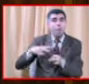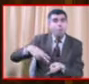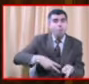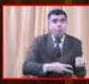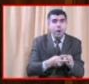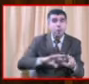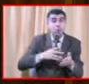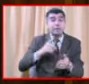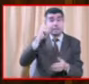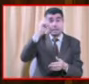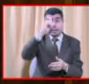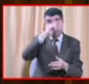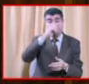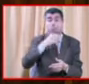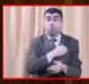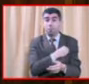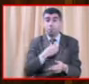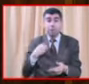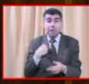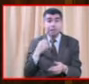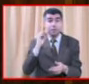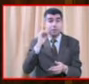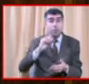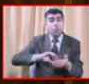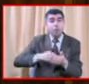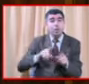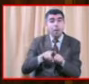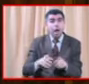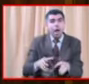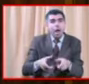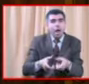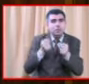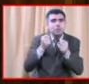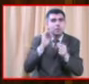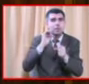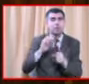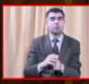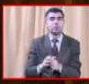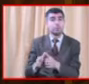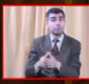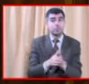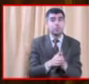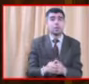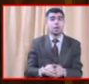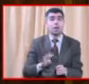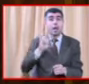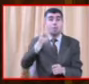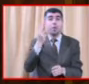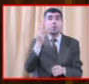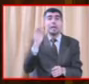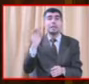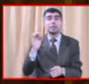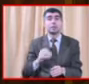حالة خطيرة جدا، كانوا غادي يغرقوا لو لم تكن تدخلات. ومن هاد 432 كان